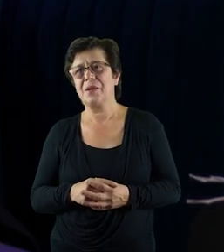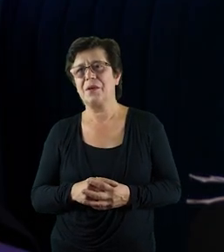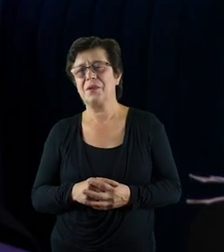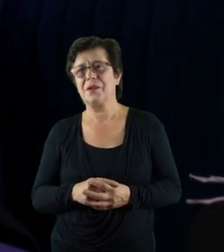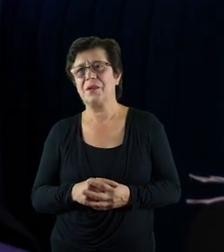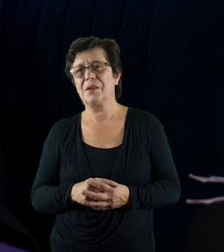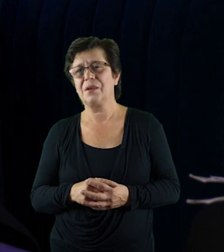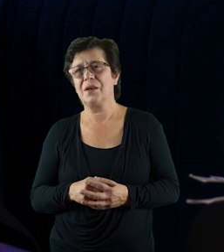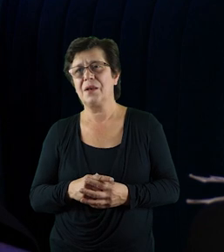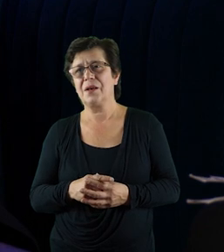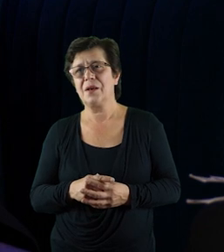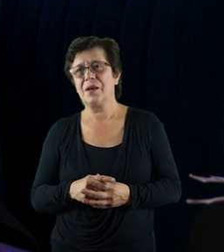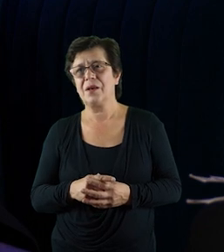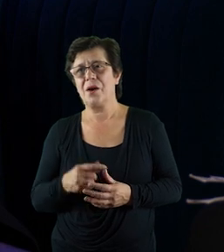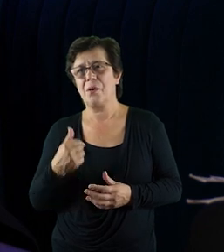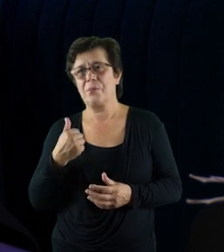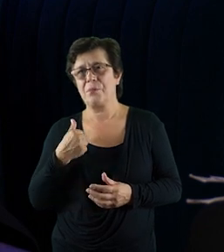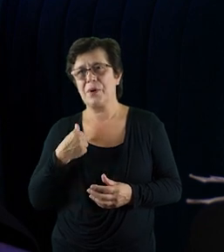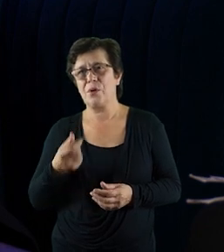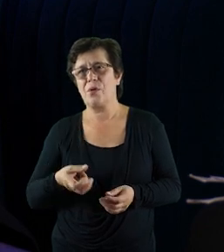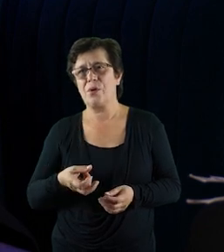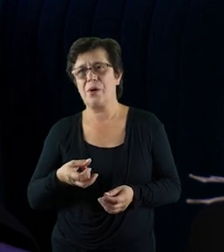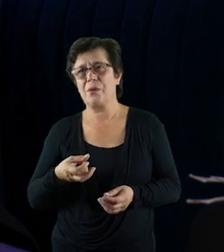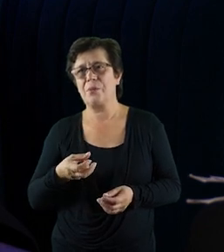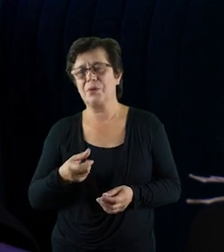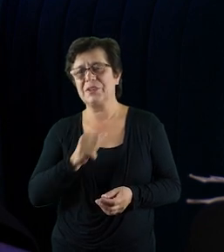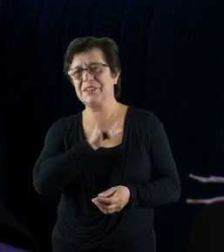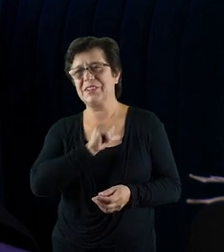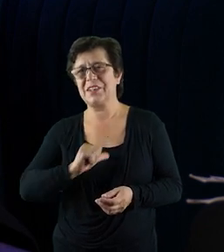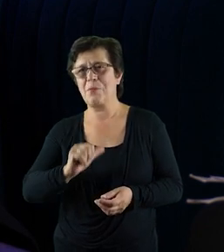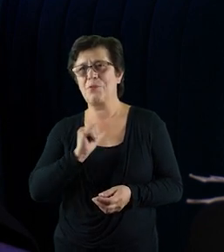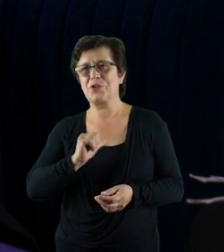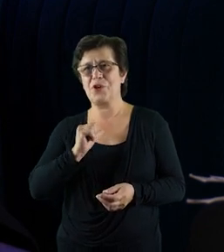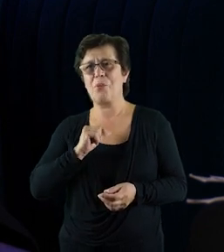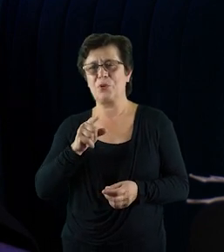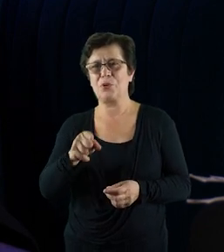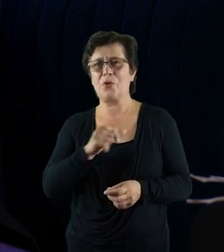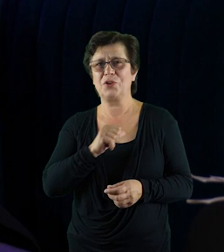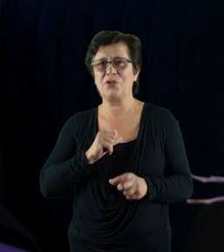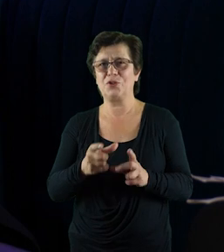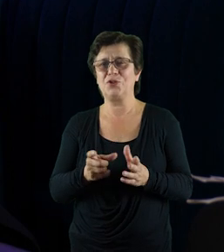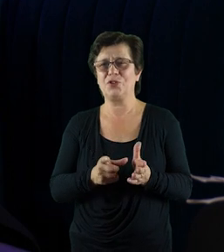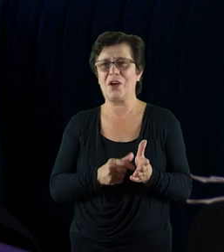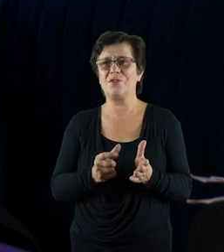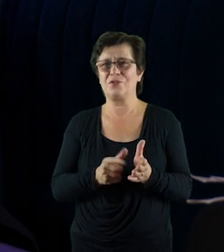Przyboś jako polemista już nam się parę razy pojawił, nawet jako polemista z samym sobą. No to mu się bardzo często zdarzało zresztą. Tak.